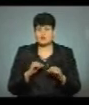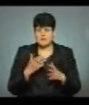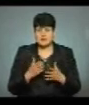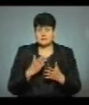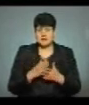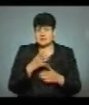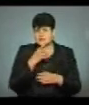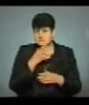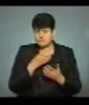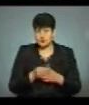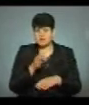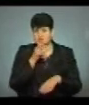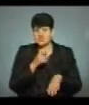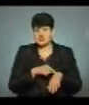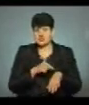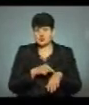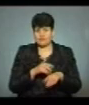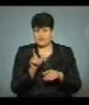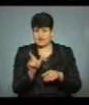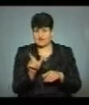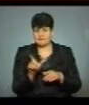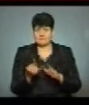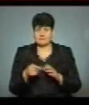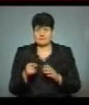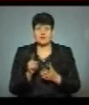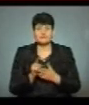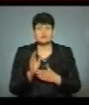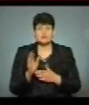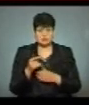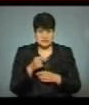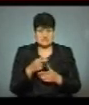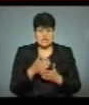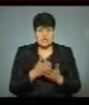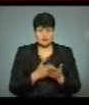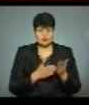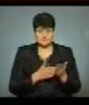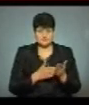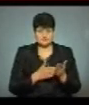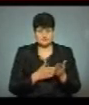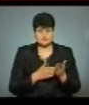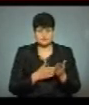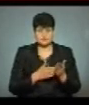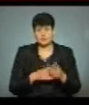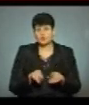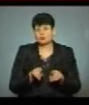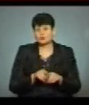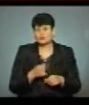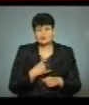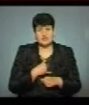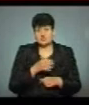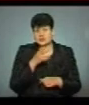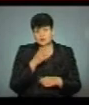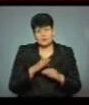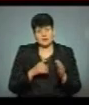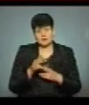мають свої часові вимоги. І які мають відбутися за цією картою. Так, які мають відбутися за цією картою. Тому у нас часу